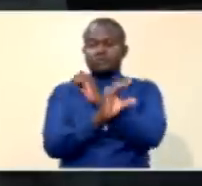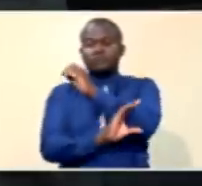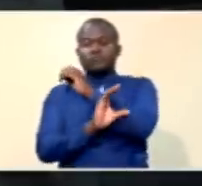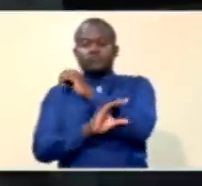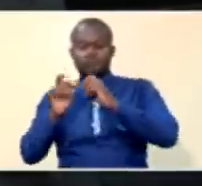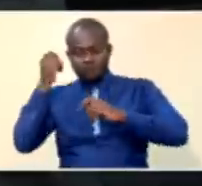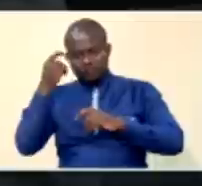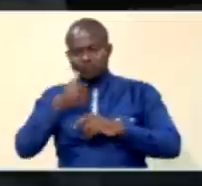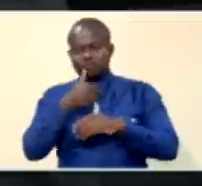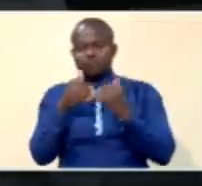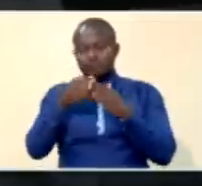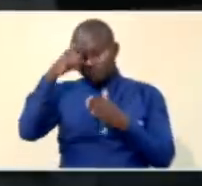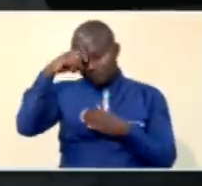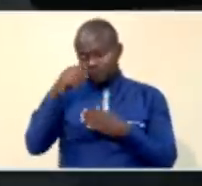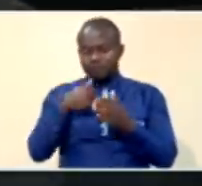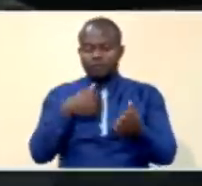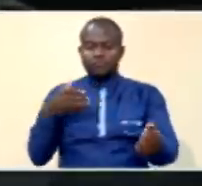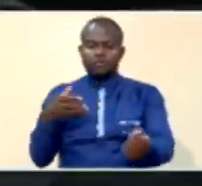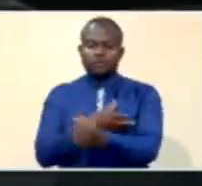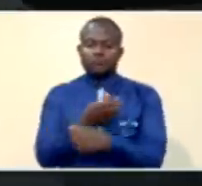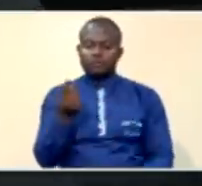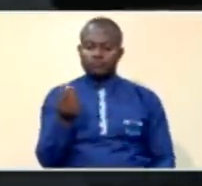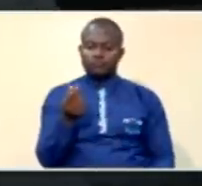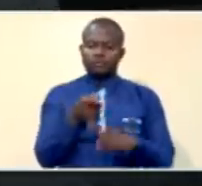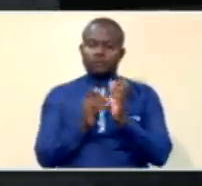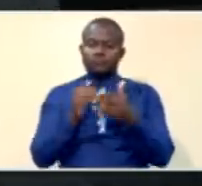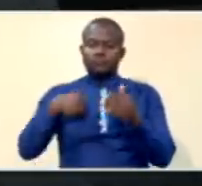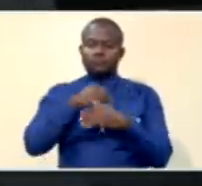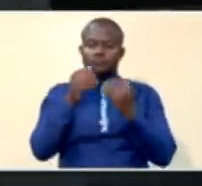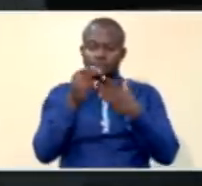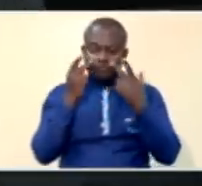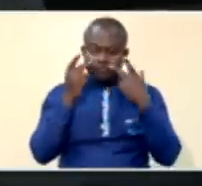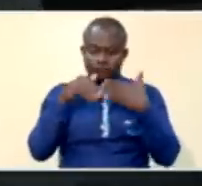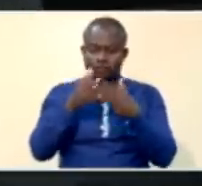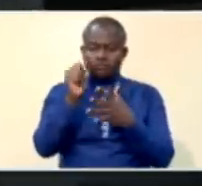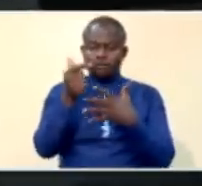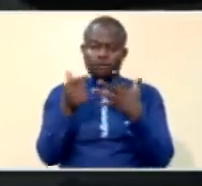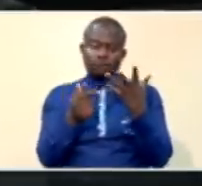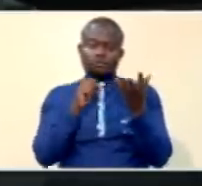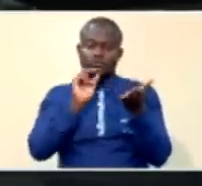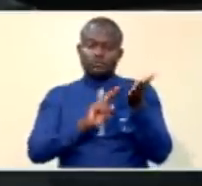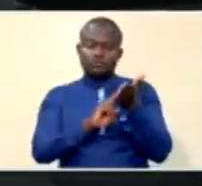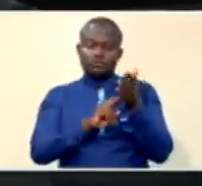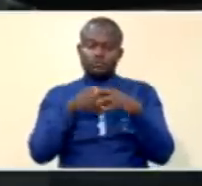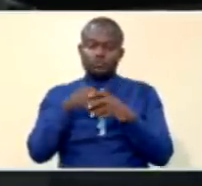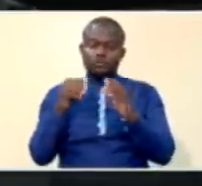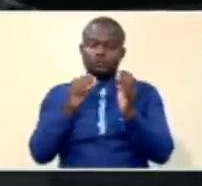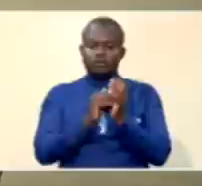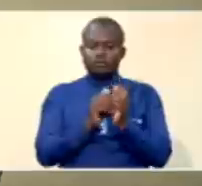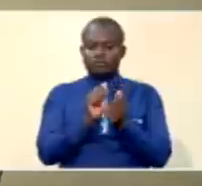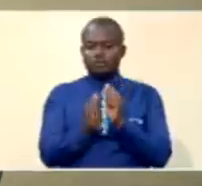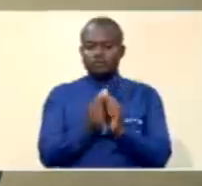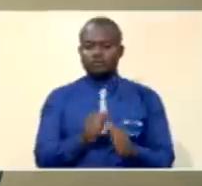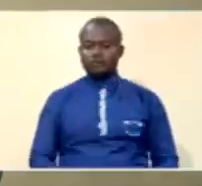kuva ngo bazaba bafite ubwenge bafite n'ubushobozi bw'amafaranga, ariko turebe uburyo ibyo bintu bitazakoreshwa mu kongera kwangiza